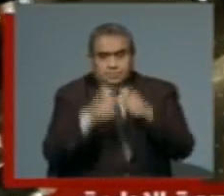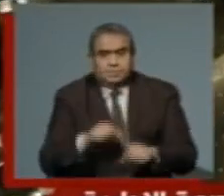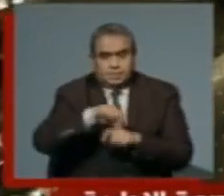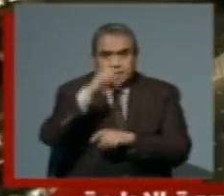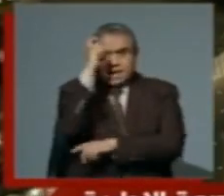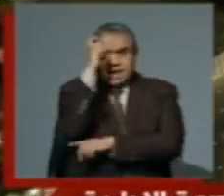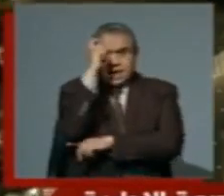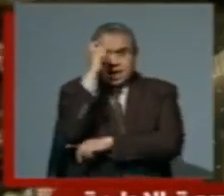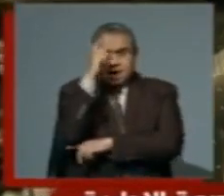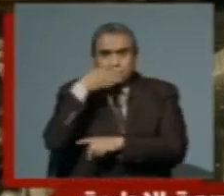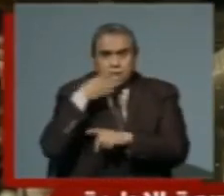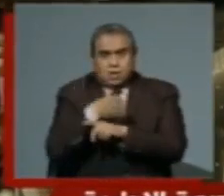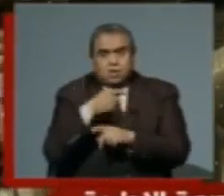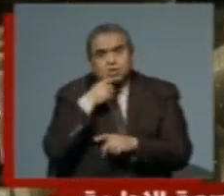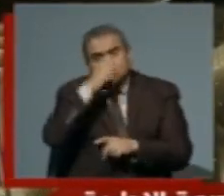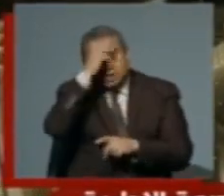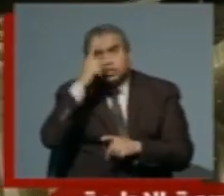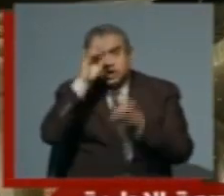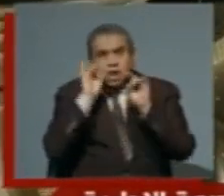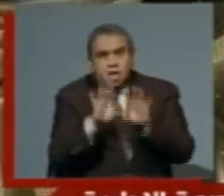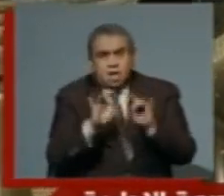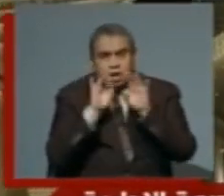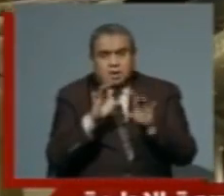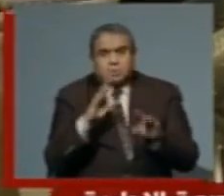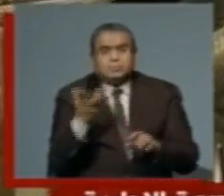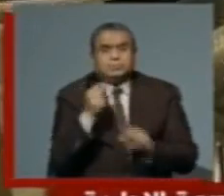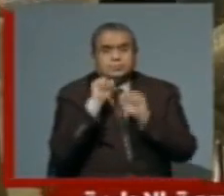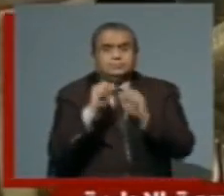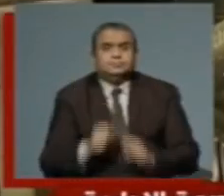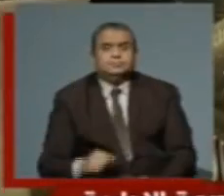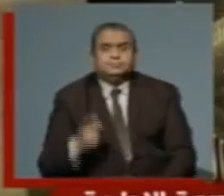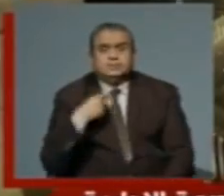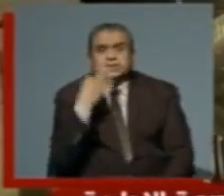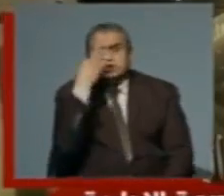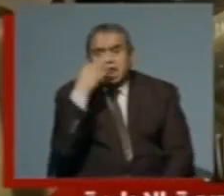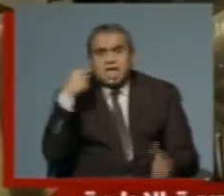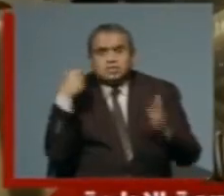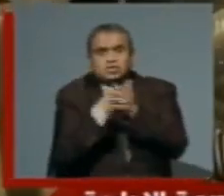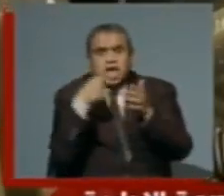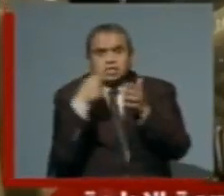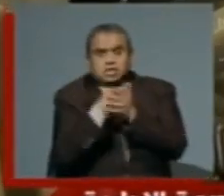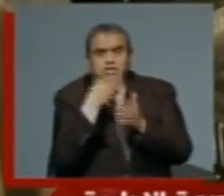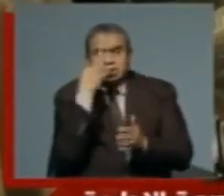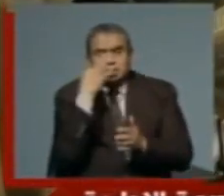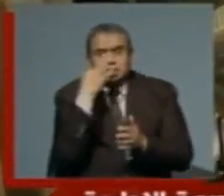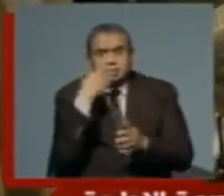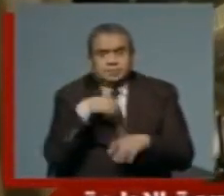ربنا كرمنا جدا واخذنا ثلاث شهادات السيارات